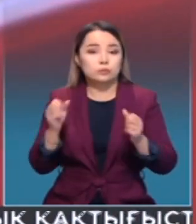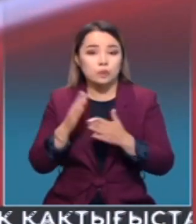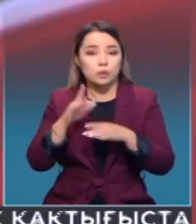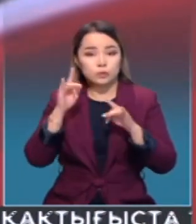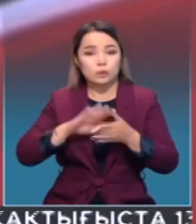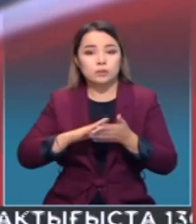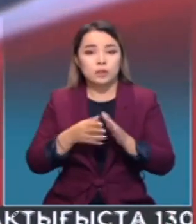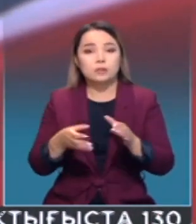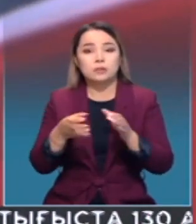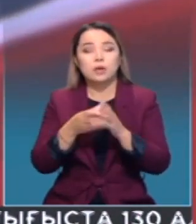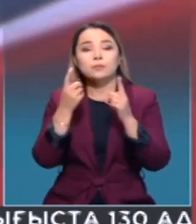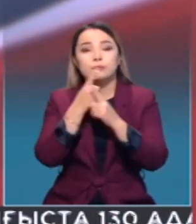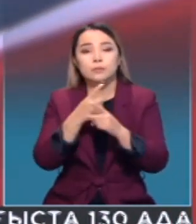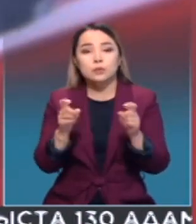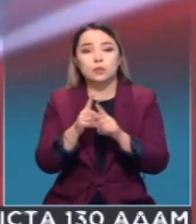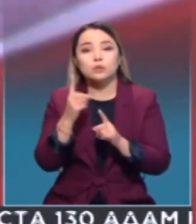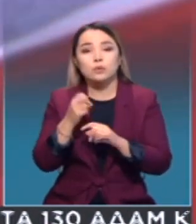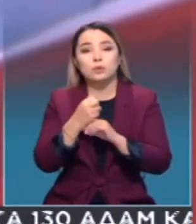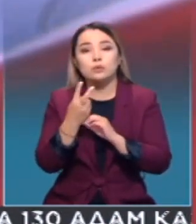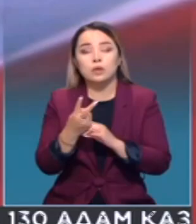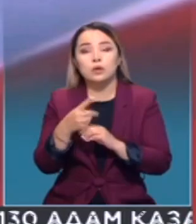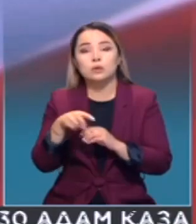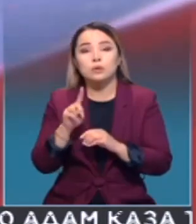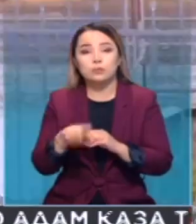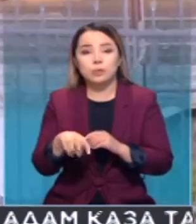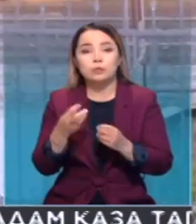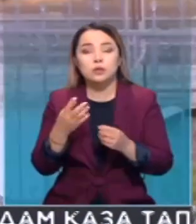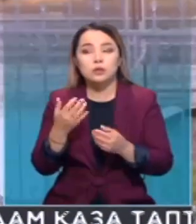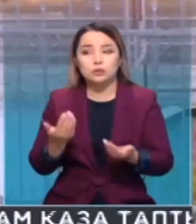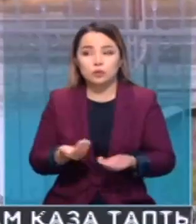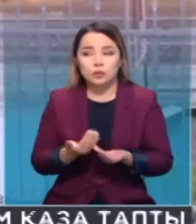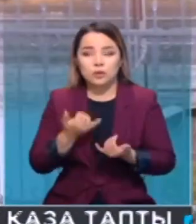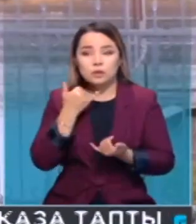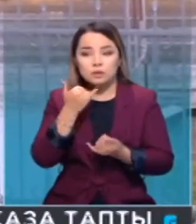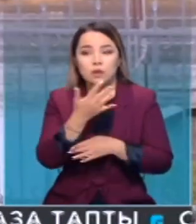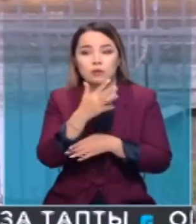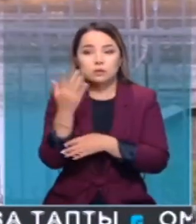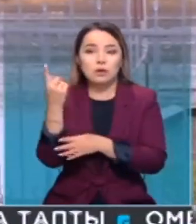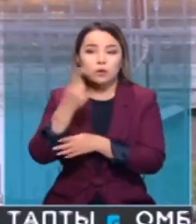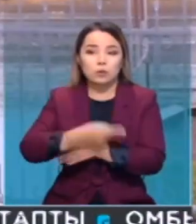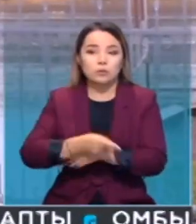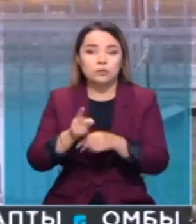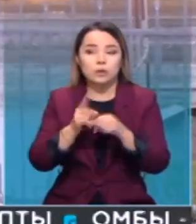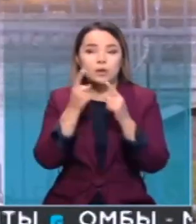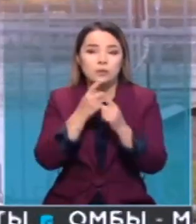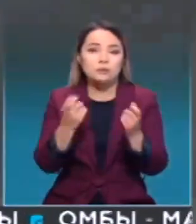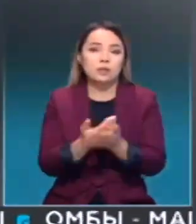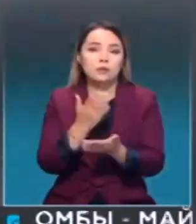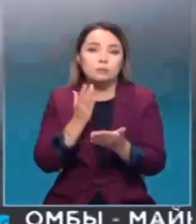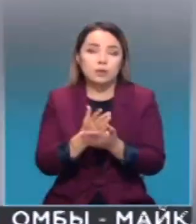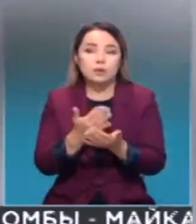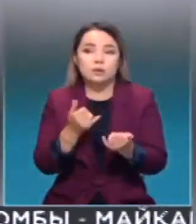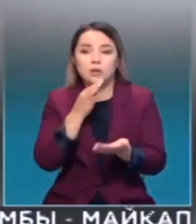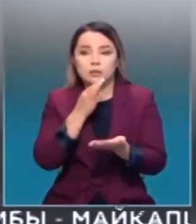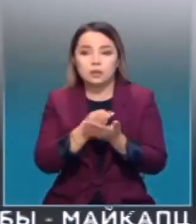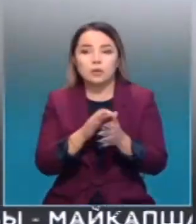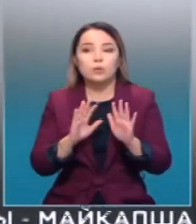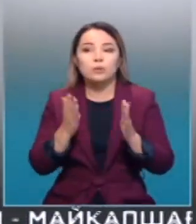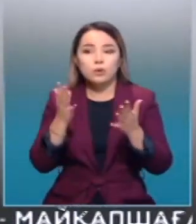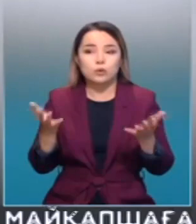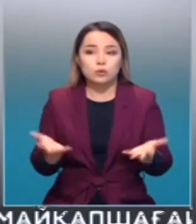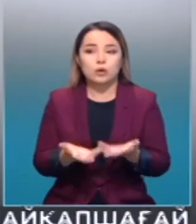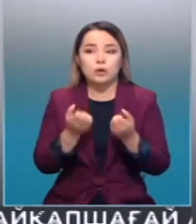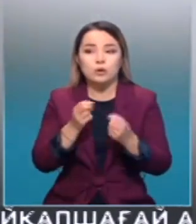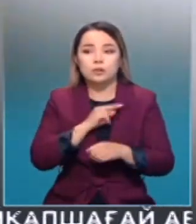Төтенше жағдай қызметінің мәліметінше, 112 нөміріне бірнеше тұрғын хабарласып, тал теректің сынып құлағаны туралы айтқан. Тиісінше оқиға орнына